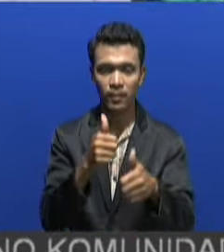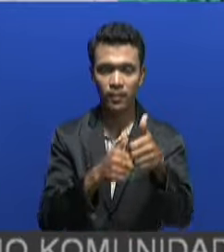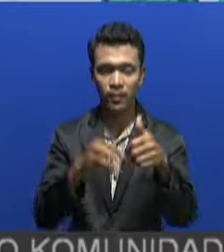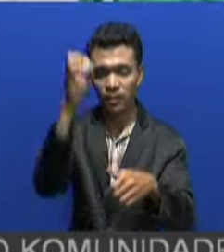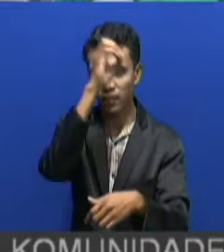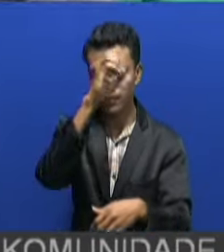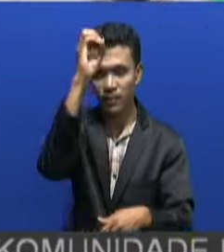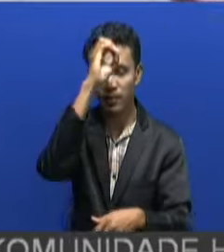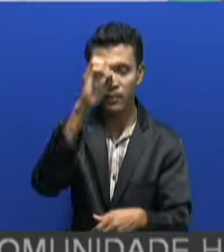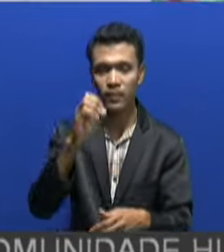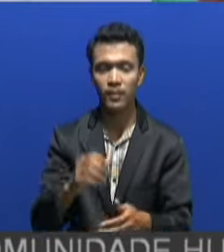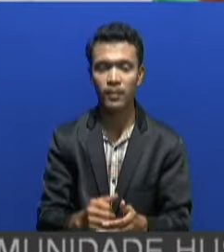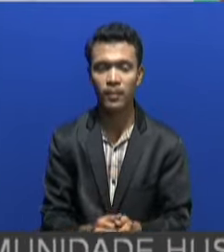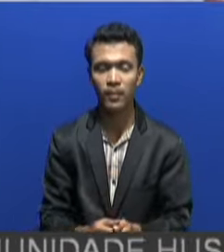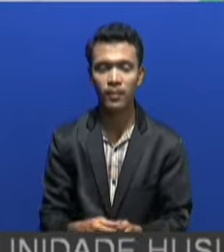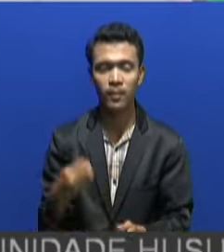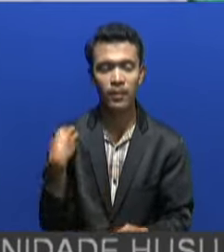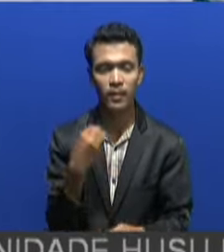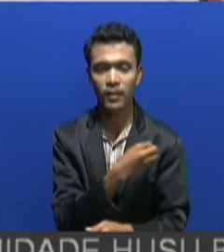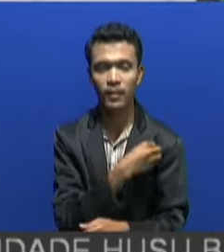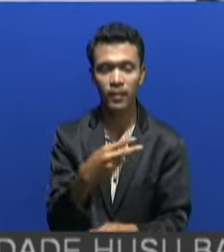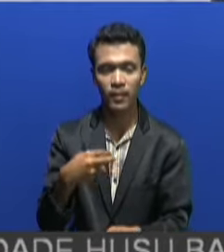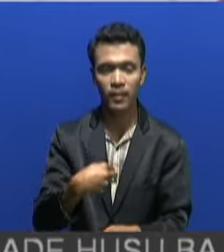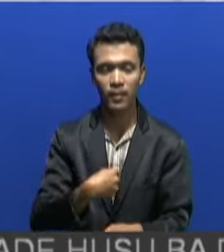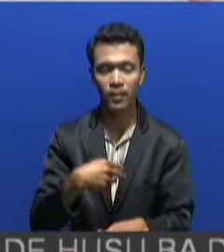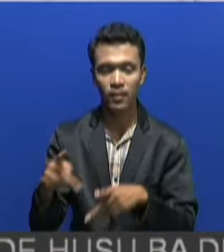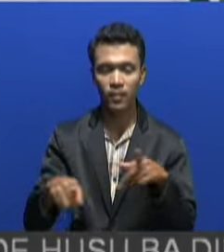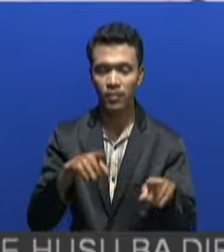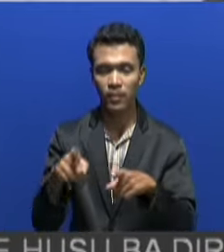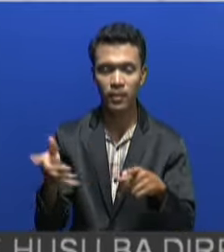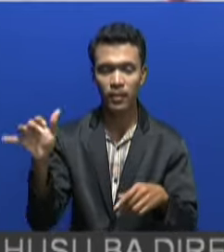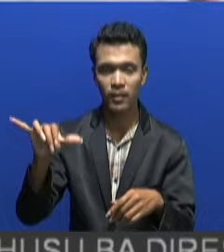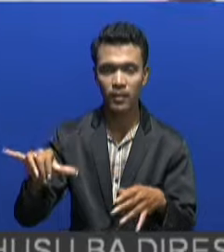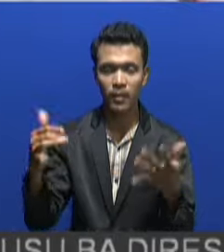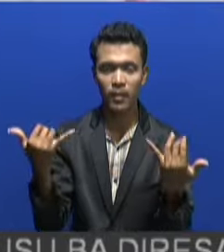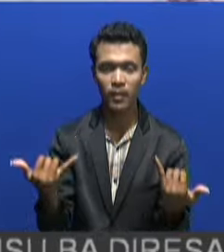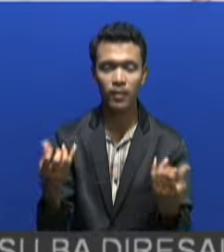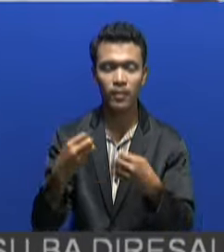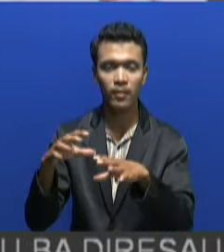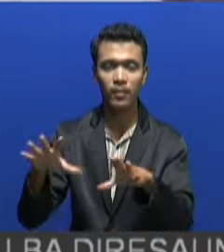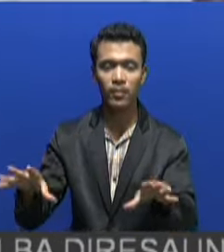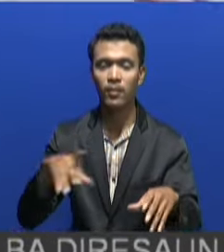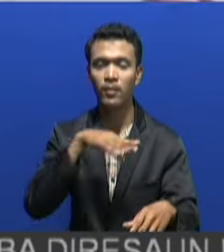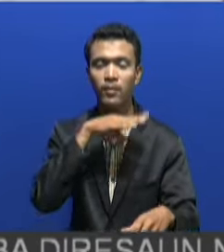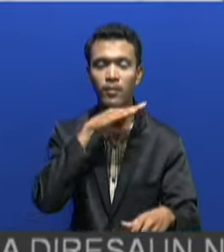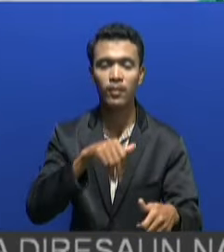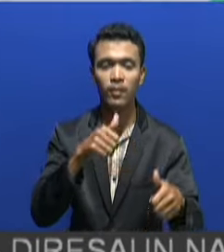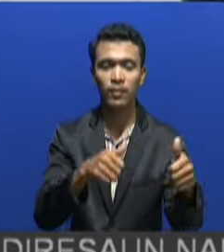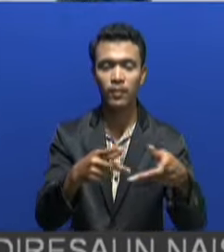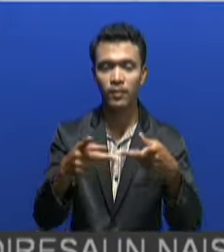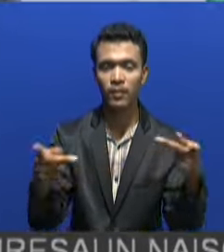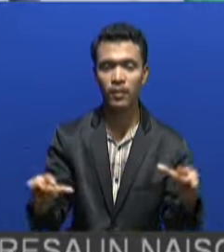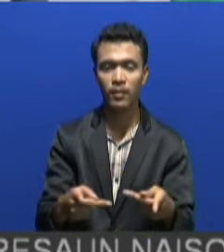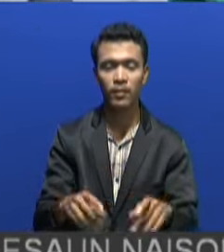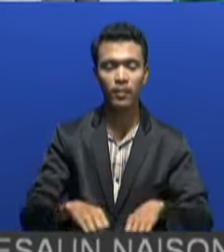observasau itenia komunidad sira agora darong ni sira soe lisu sira tuir fatin ona ka se soe